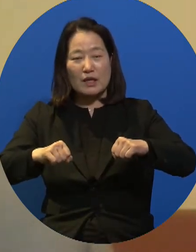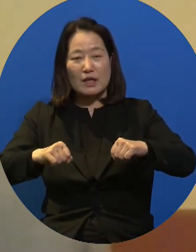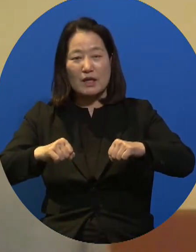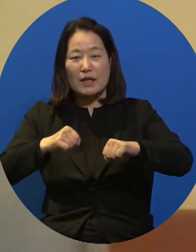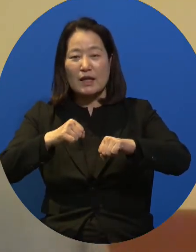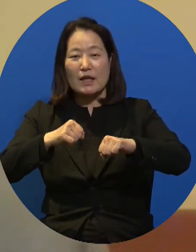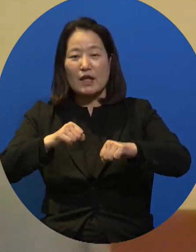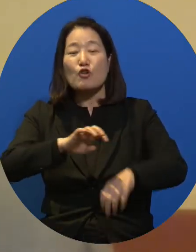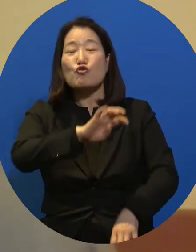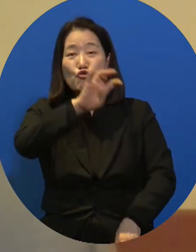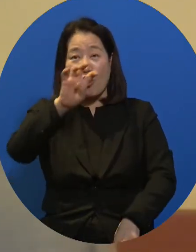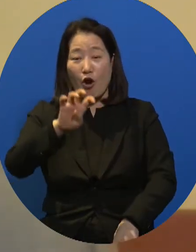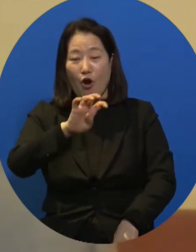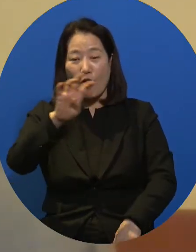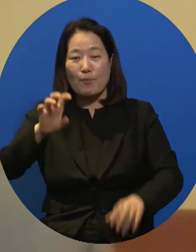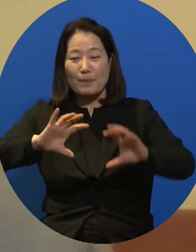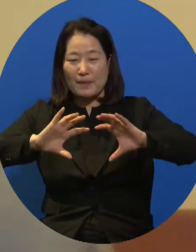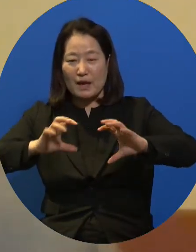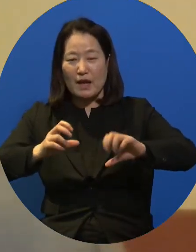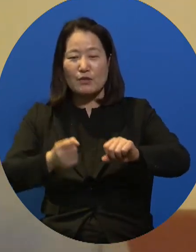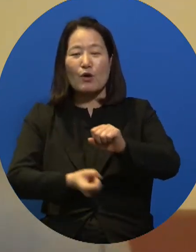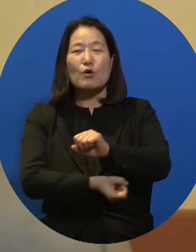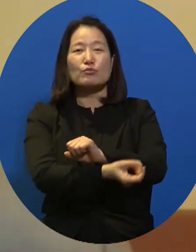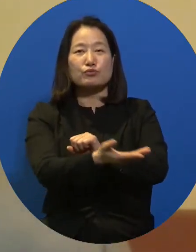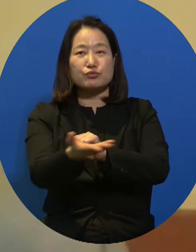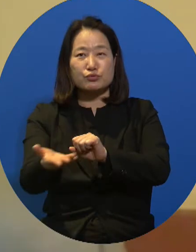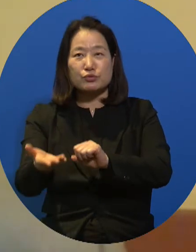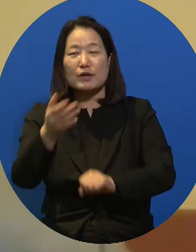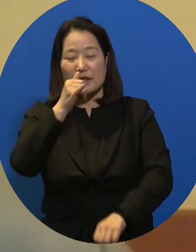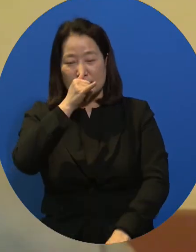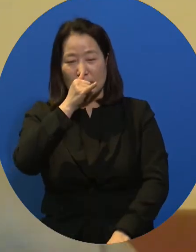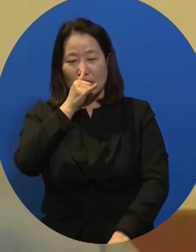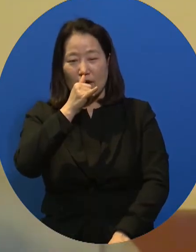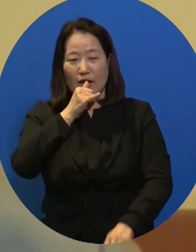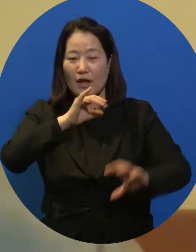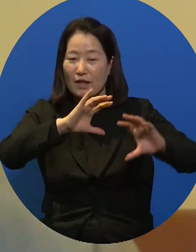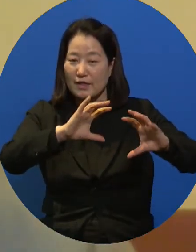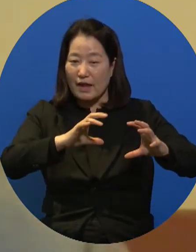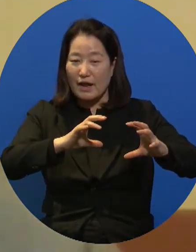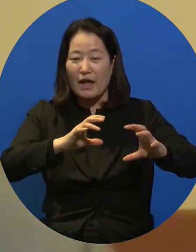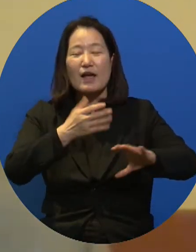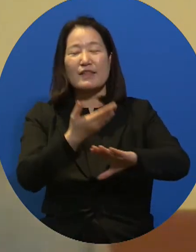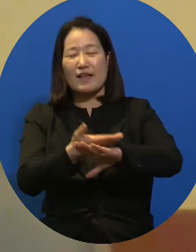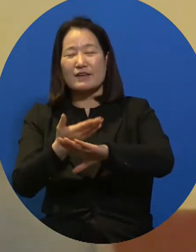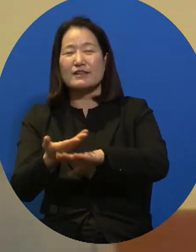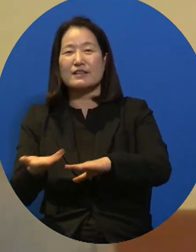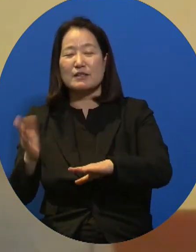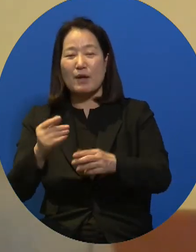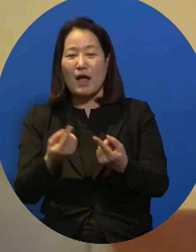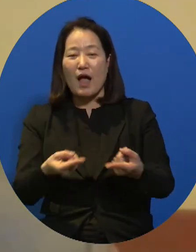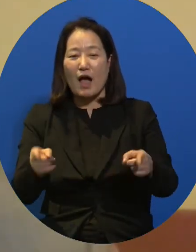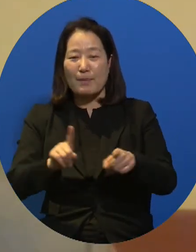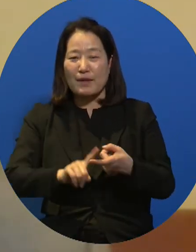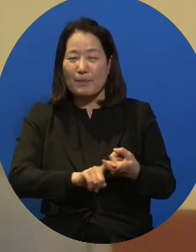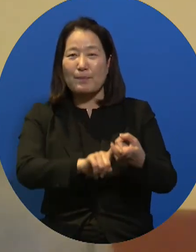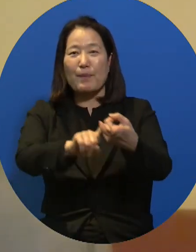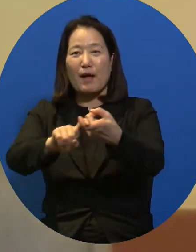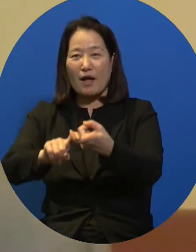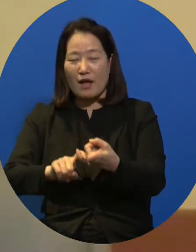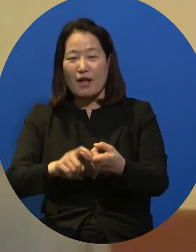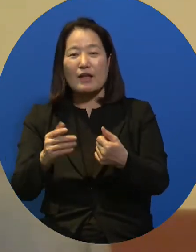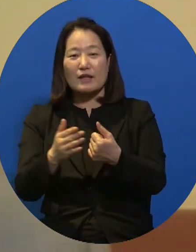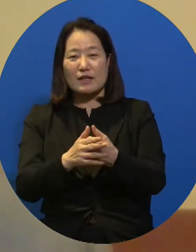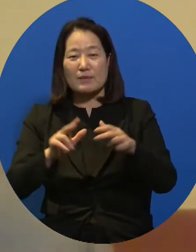준다는 것입니다. 우리가 국가는 다르지만 이렇게 가상으로 함께 모여서 연대하는 것이 정말 의미가 있다고 생각합니다. 우리